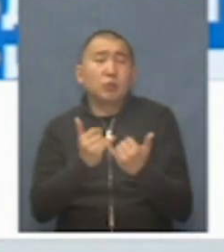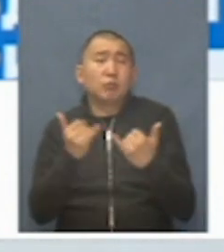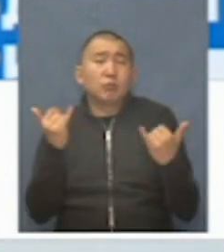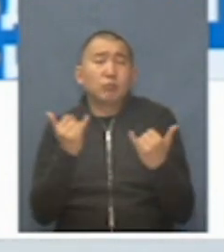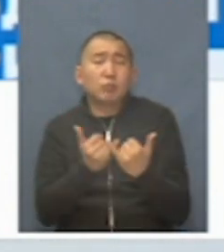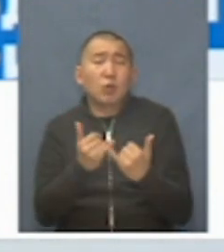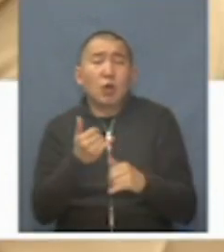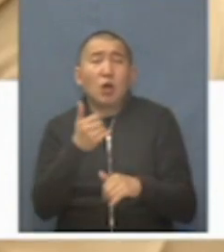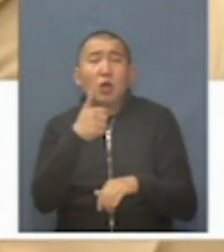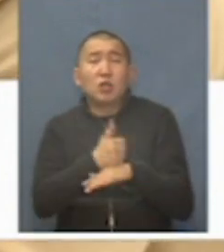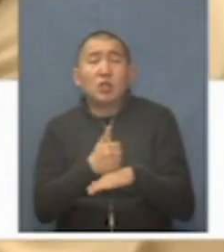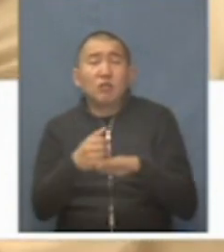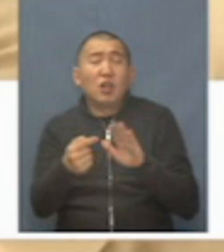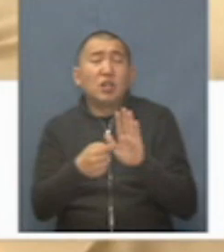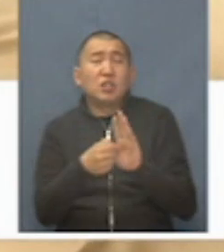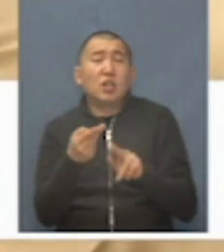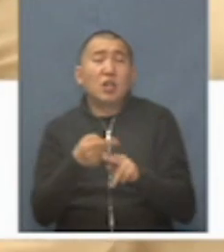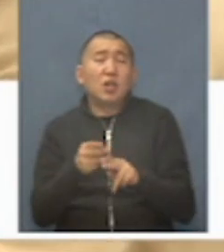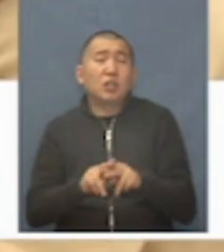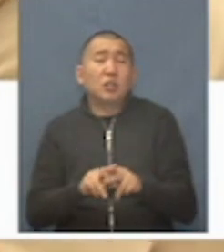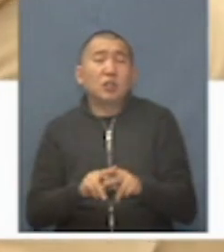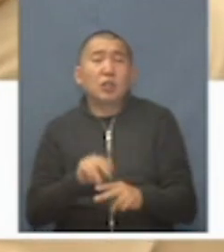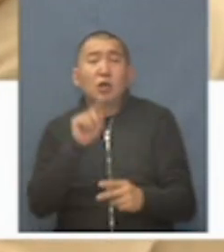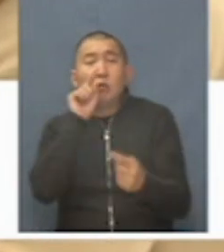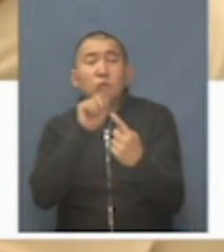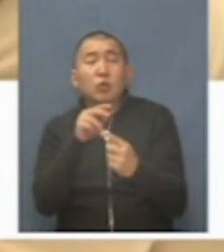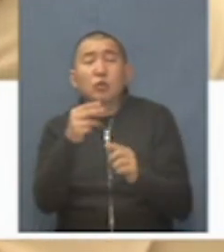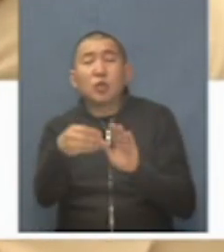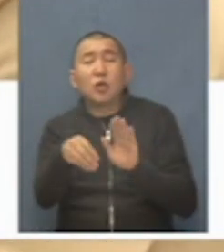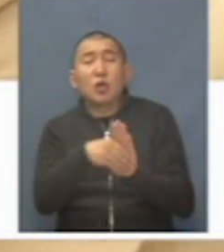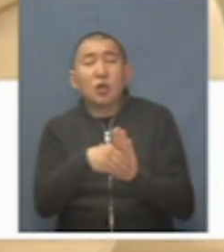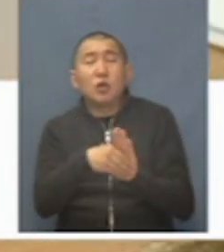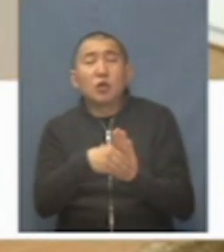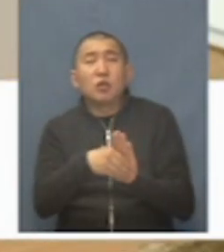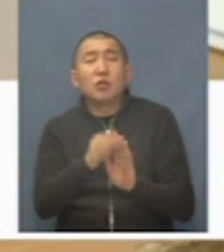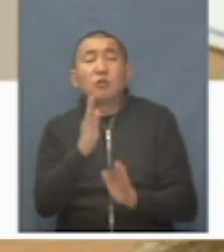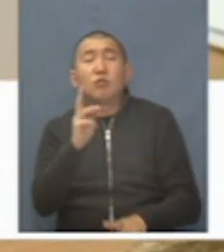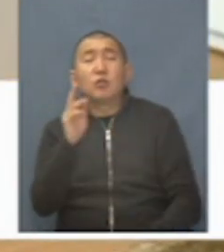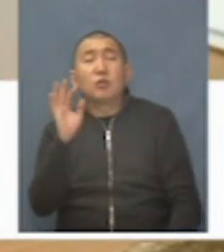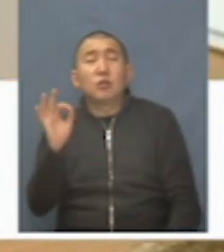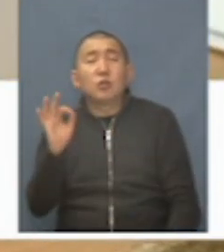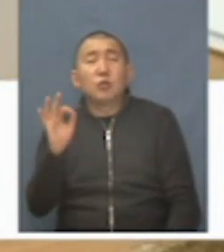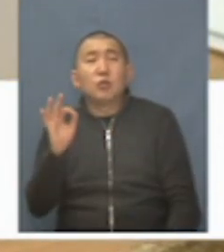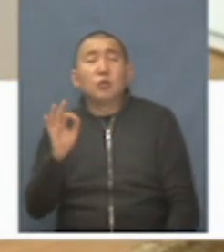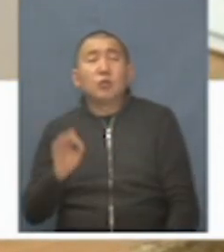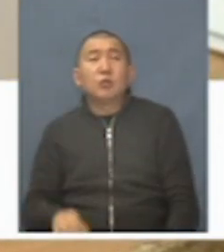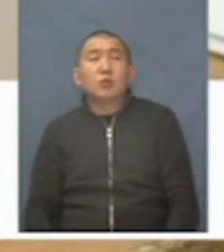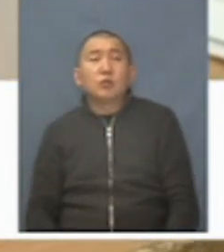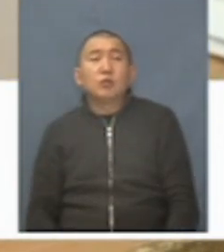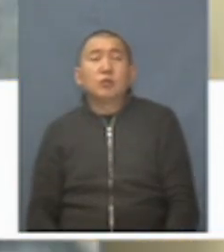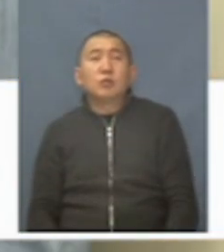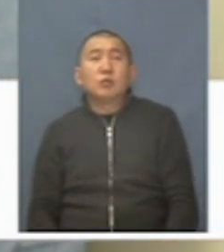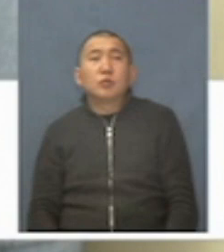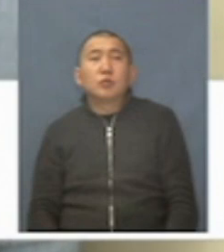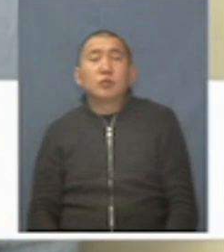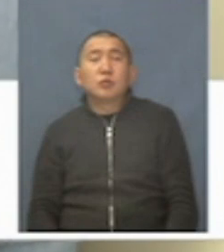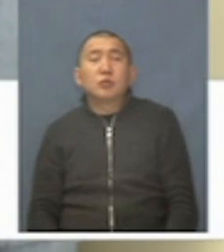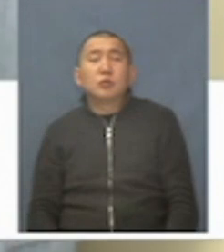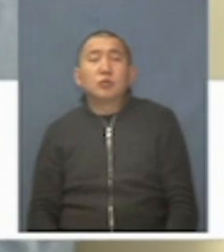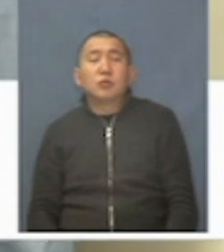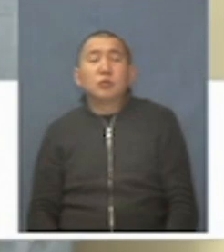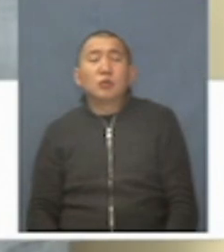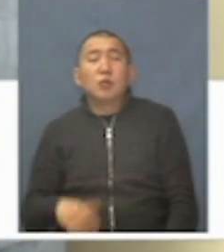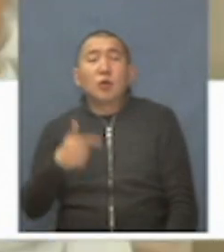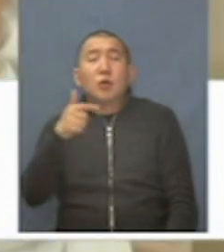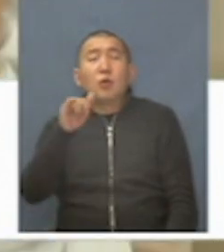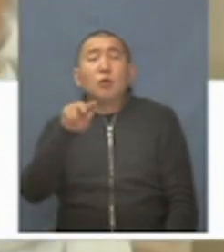басты мақсат осы. Қазақстан Республикасы сыбайлас жемқорлыққа қарсы іс-қимыл агенттігі Шығыс Қазақстан облысы бойынша департаментінің аға офицері Гүлнұр Бекбаеваның